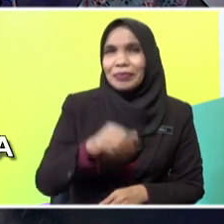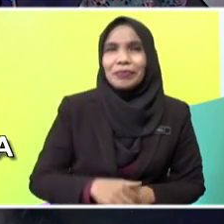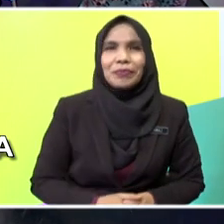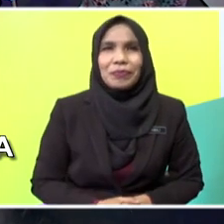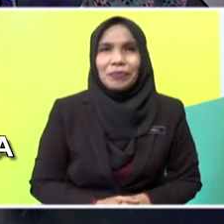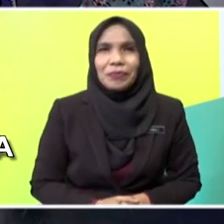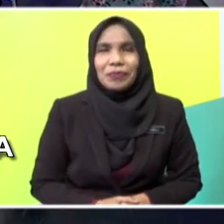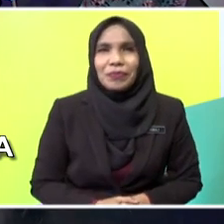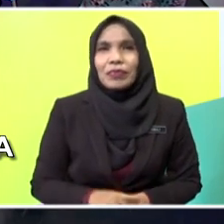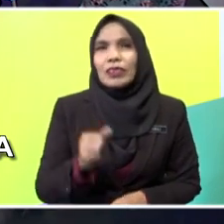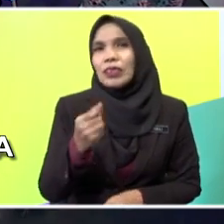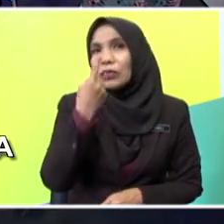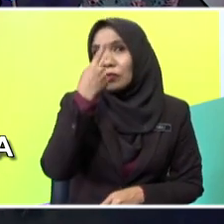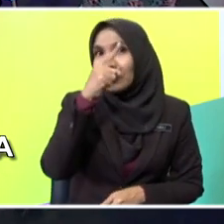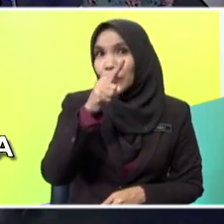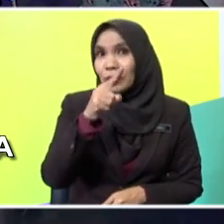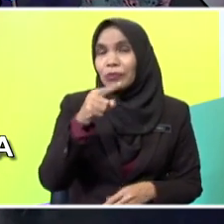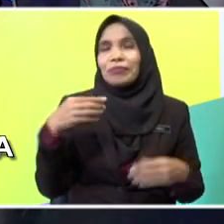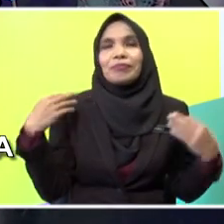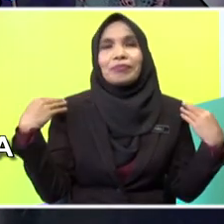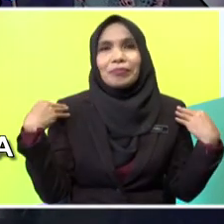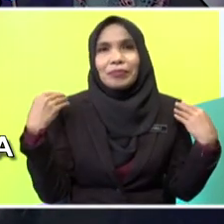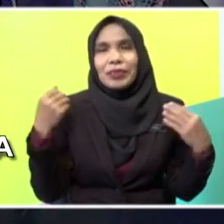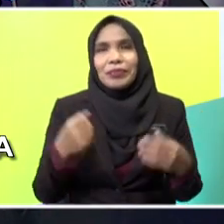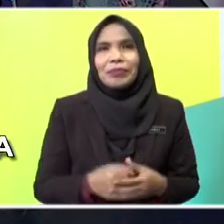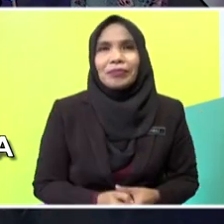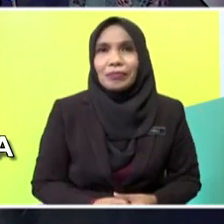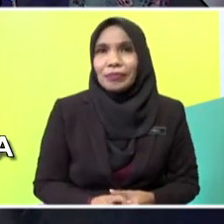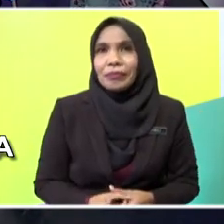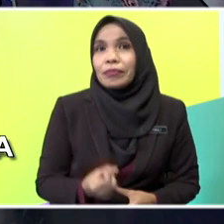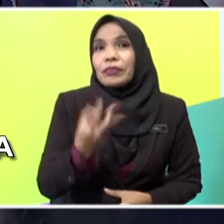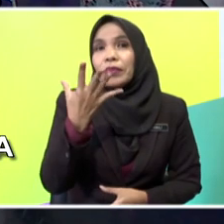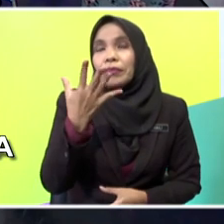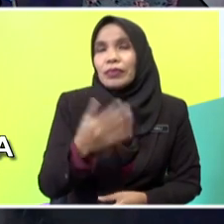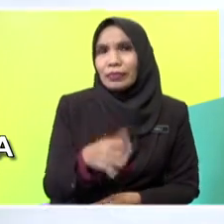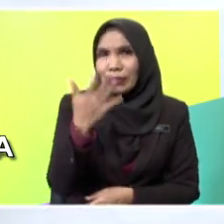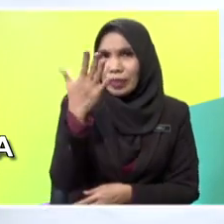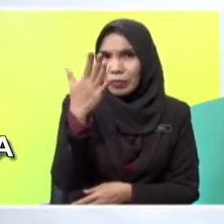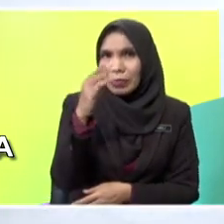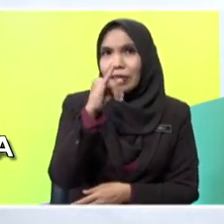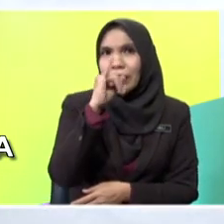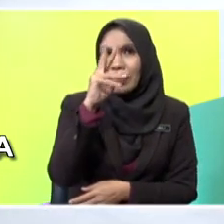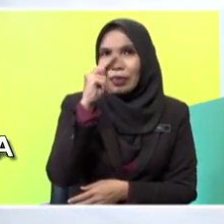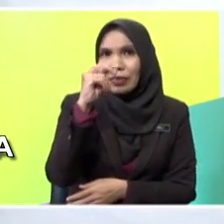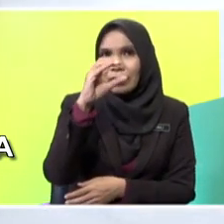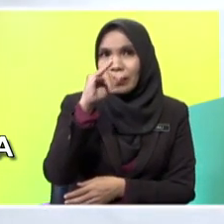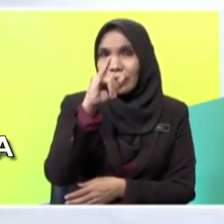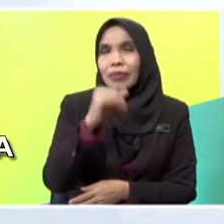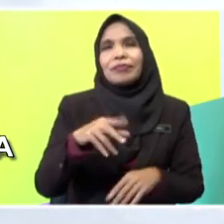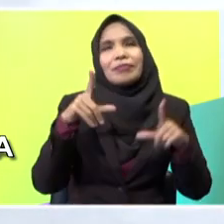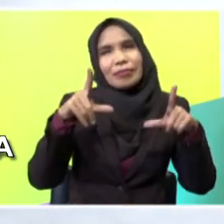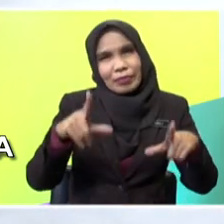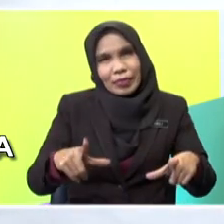A. A untuk apa? Tadi? Bahu. Ya. Bahu. Bahu kita berapa? 15 inci cikgu. Ya, wow. Letak di sini terus.